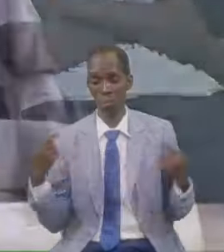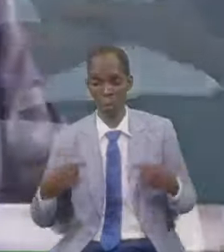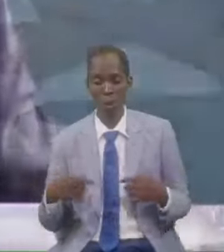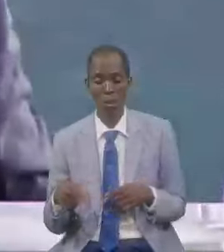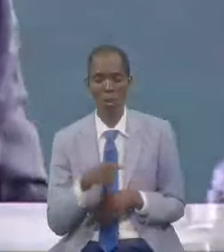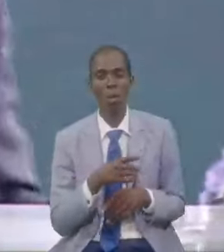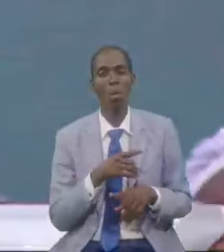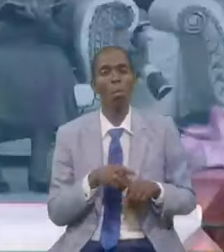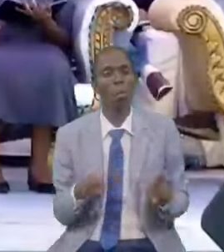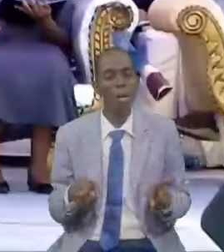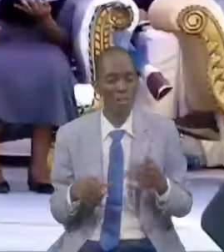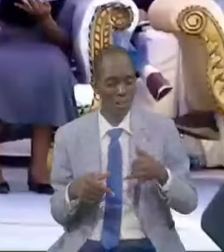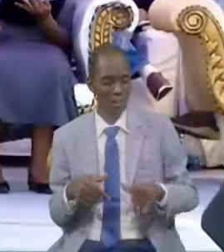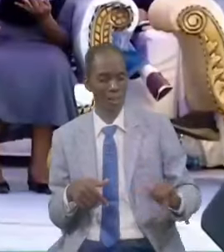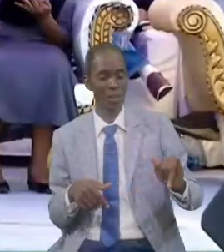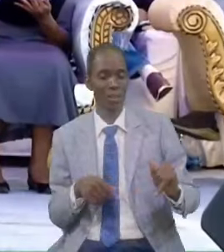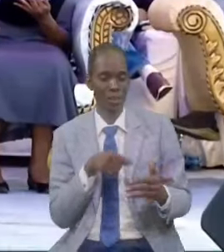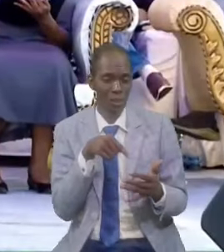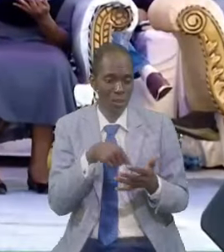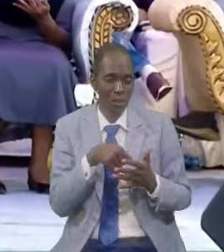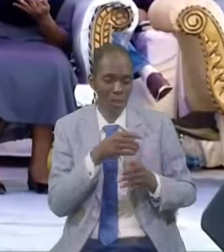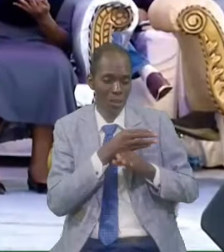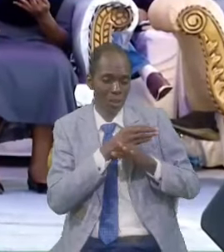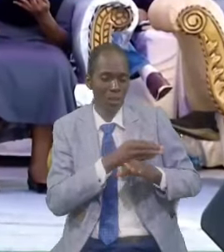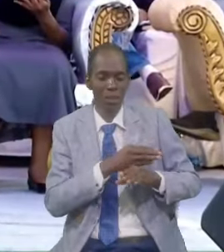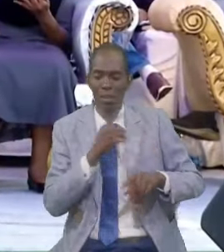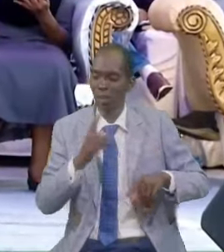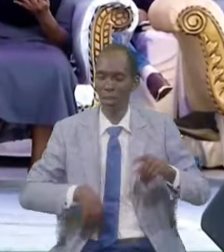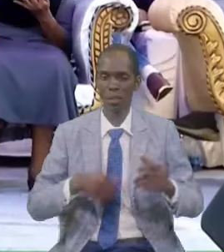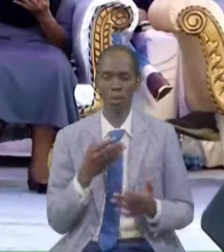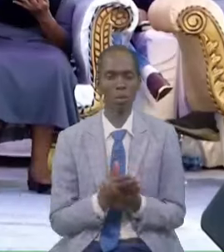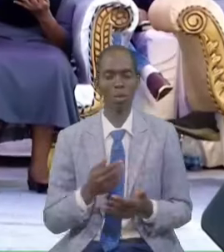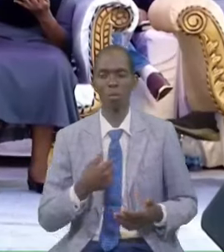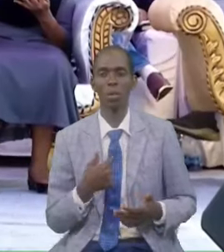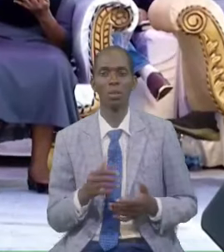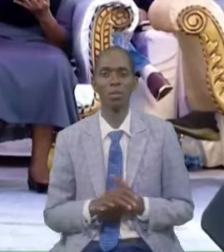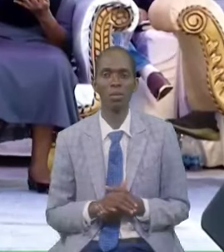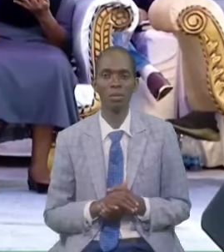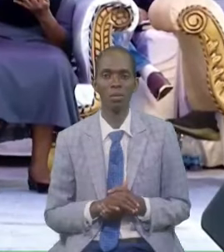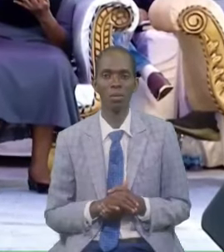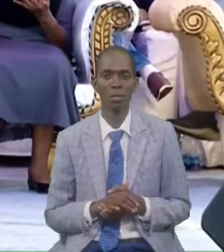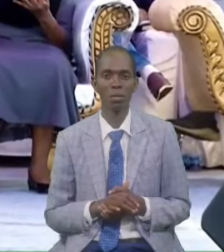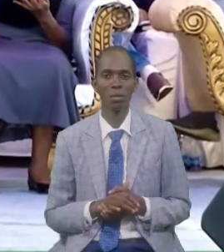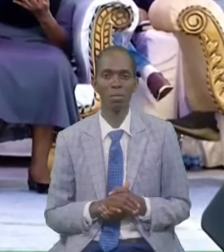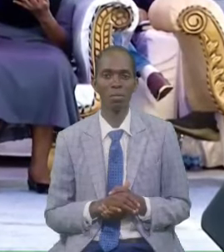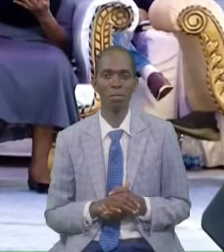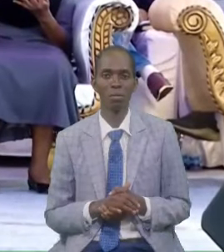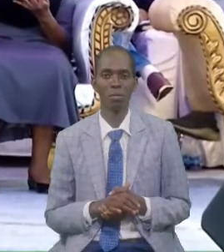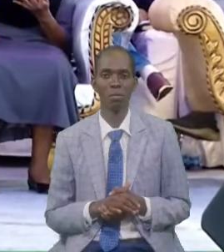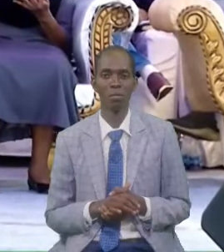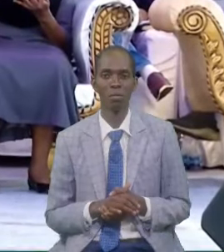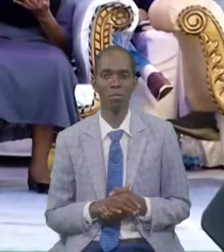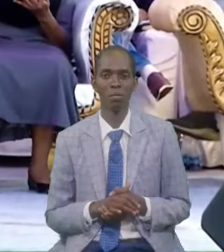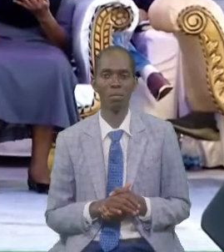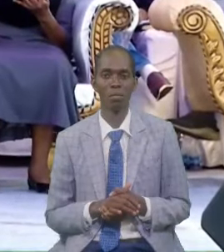not stop me. హీరోలైన వారు ముళ్ళెన్నున్నా సరే వాడికి సంబంధించిన వెలవెచ్చించి వారు ఏం చెప్తారంటే, ఈ ముళ్ళు నన్ను ఆపలేదు,